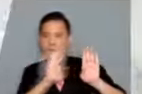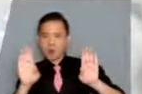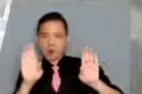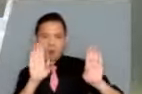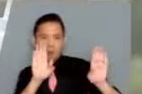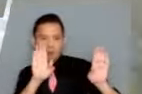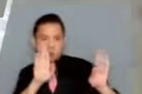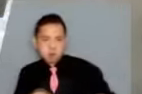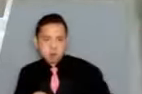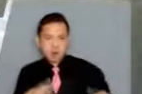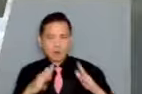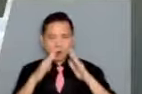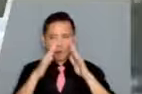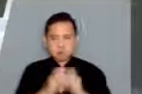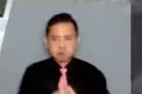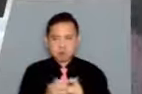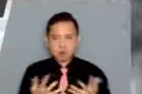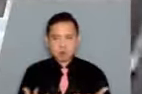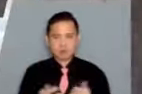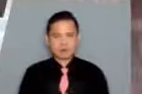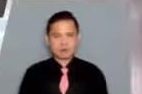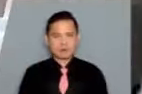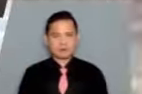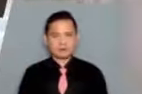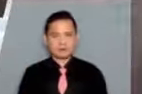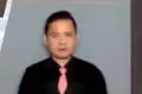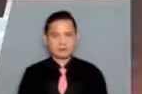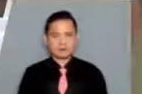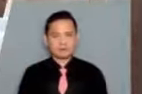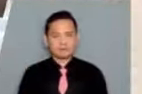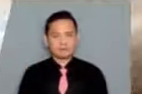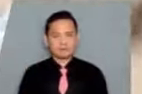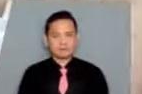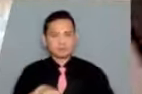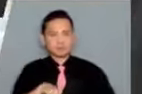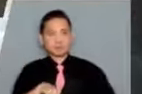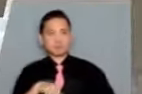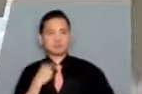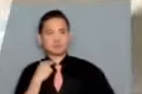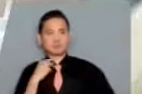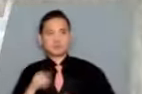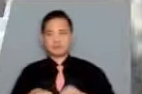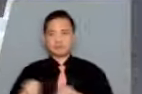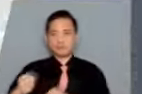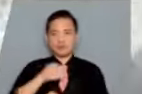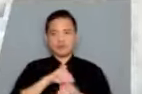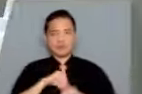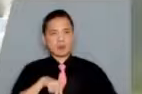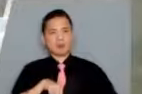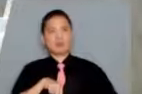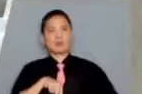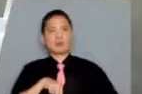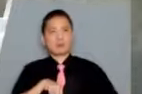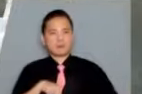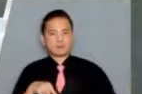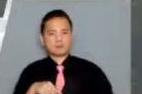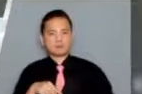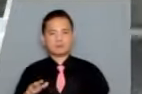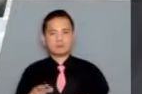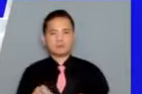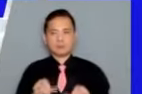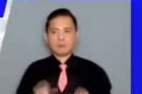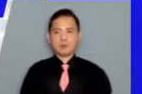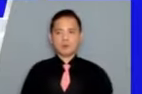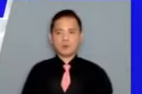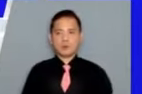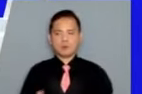na... Ang hirap po mag-step, hindi po ako makagalaw. Gawa po ng sobrang lakas nito talaga. At inyalig po talaga. Kamusta ka? Tsaka